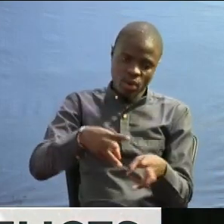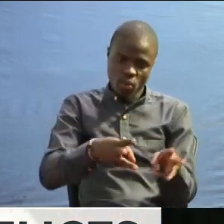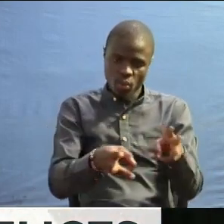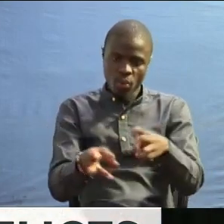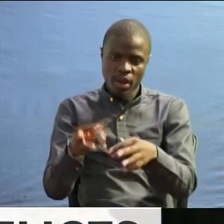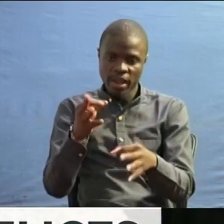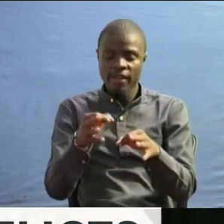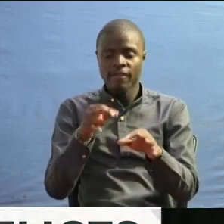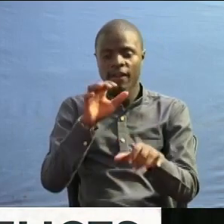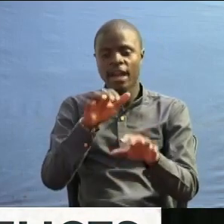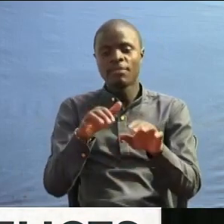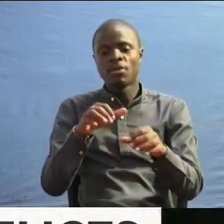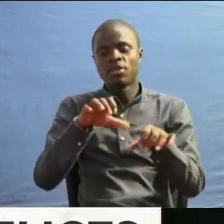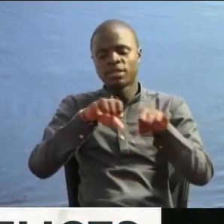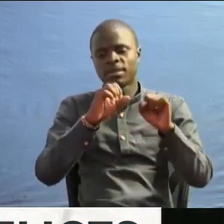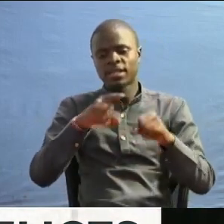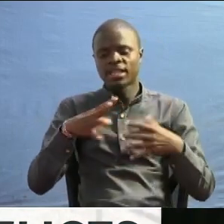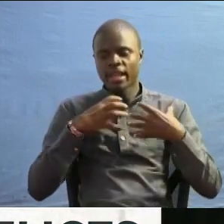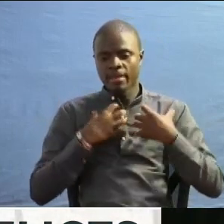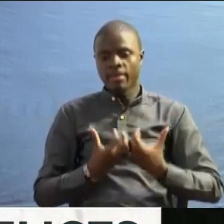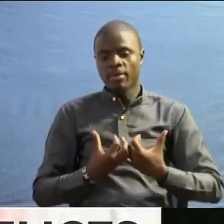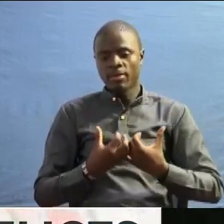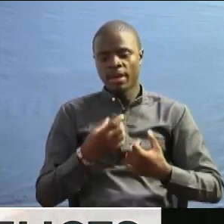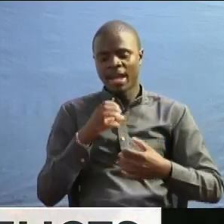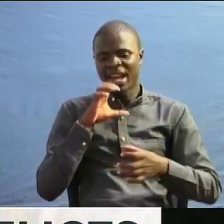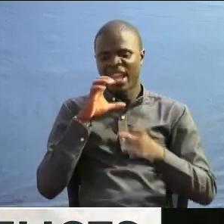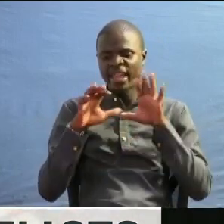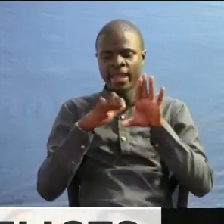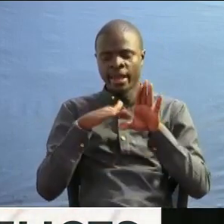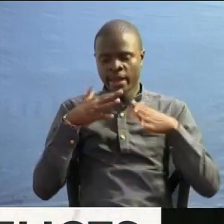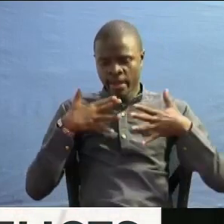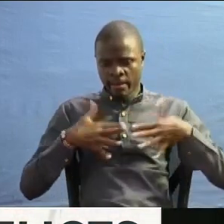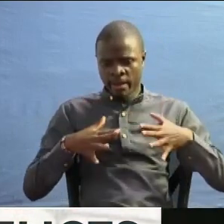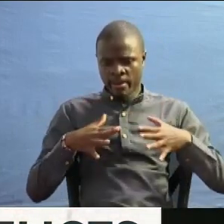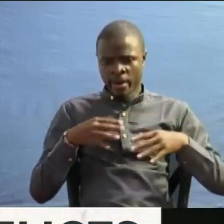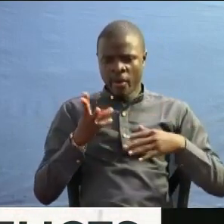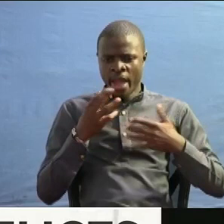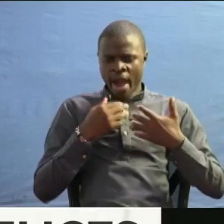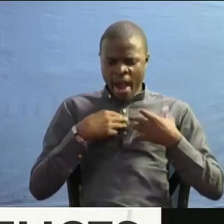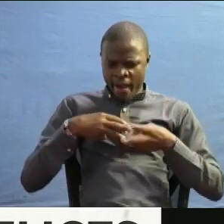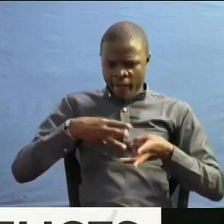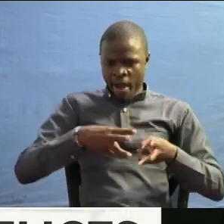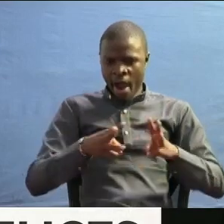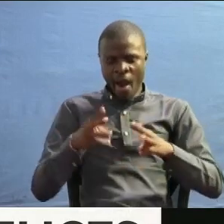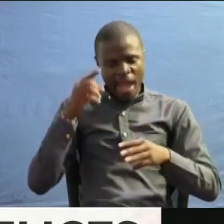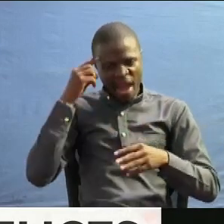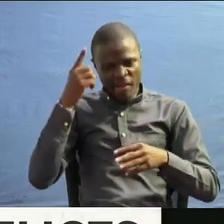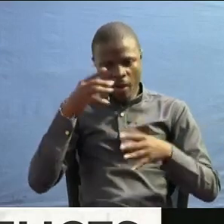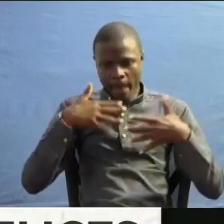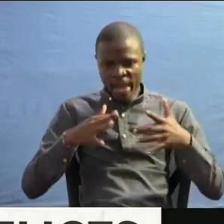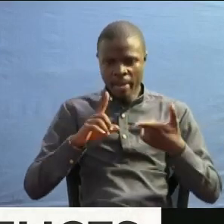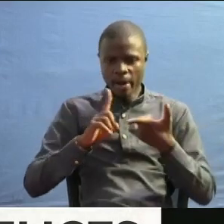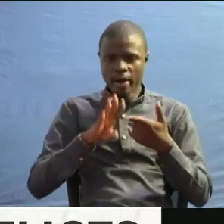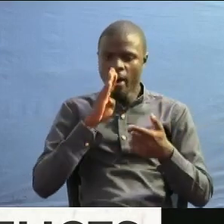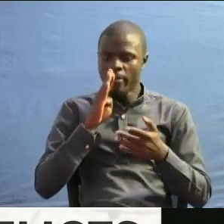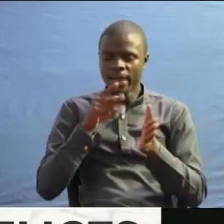wildlife destroy their property, if wildlife are engaged in human beings, there is a mechanism for people to